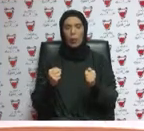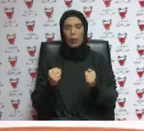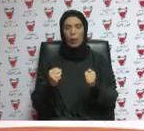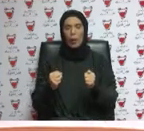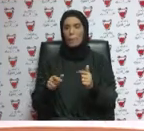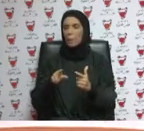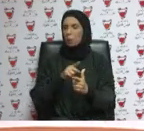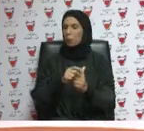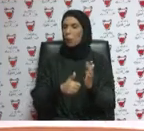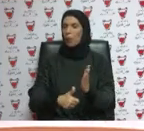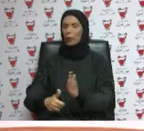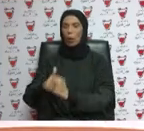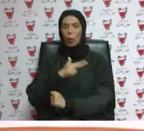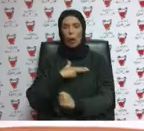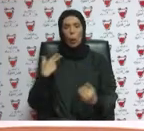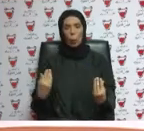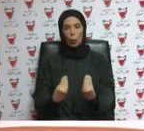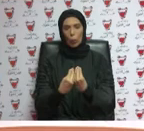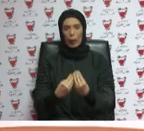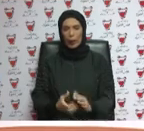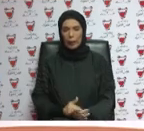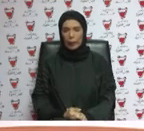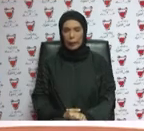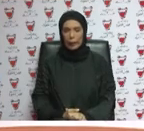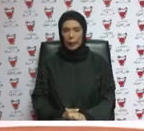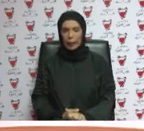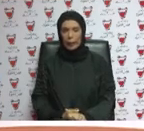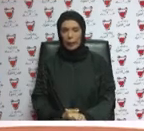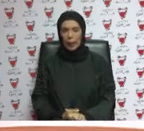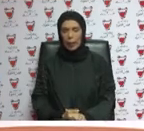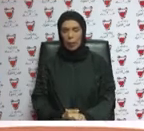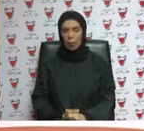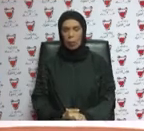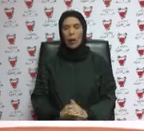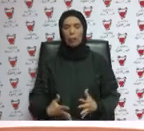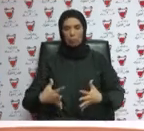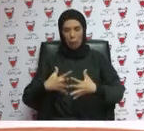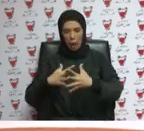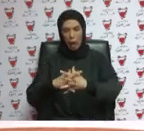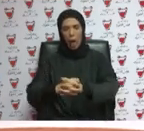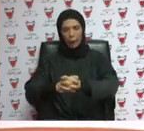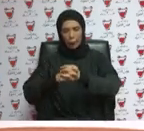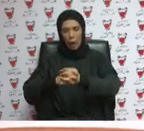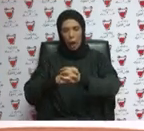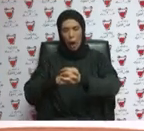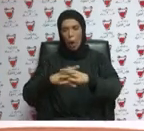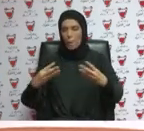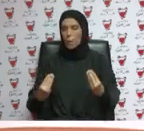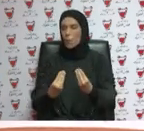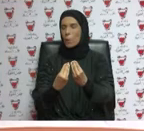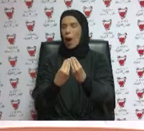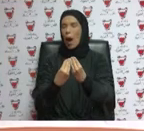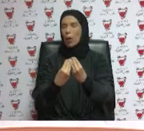وبين قيادته وبين حكومته. معالي الرئيس هذا التلاحم برأيي هو